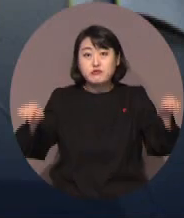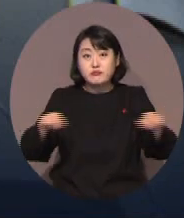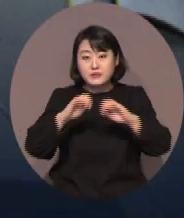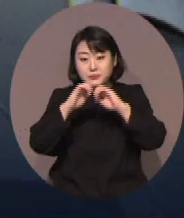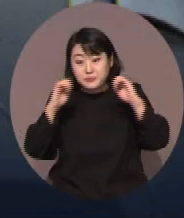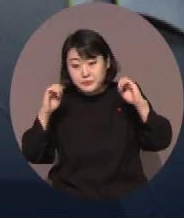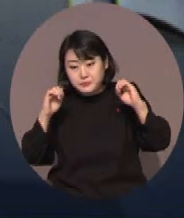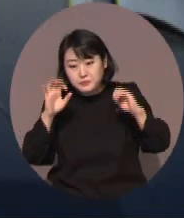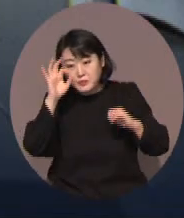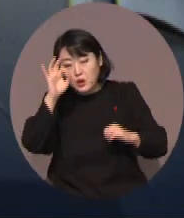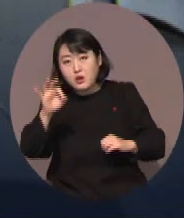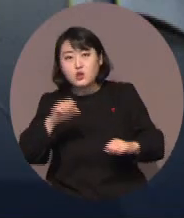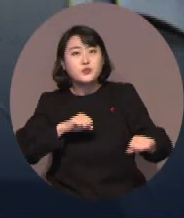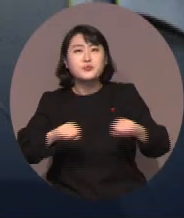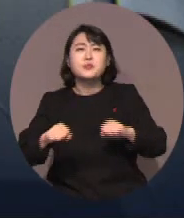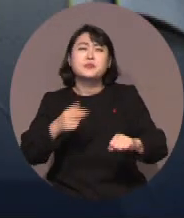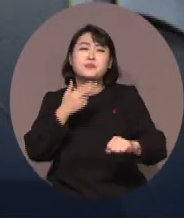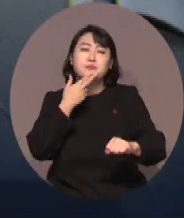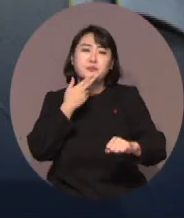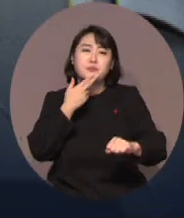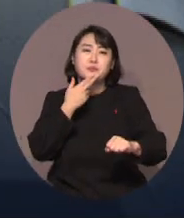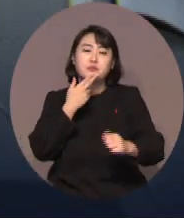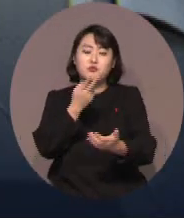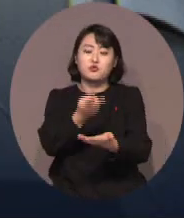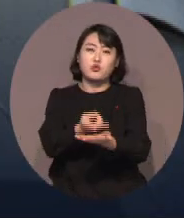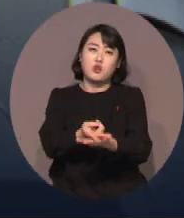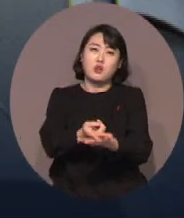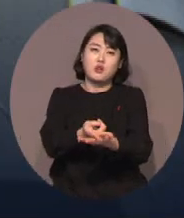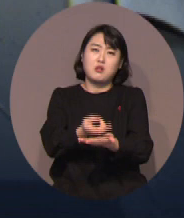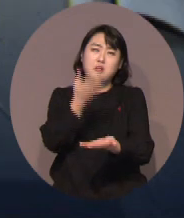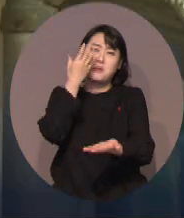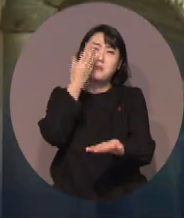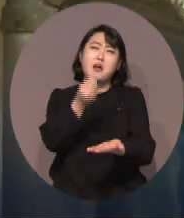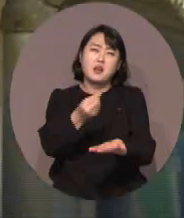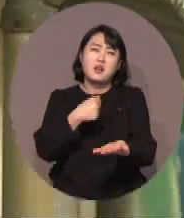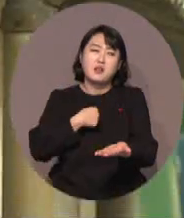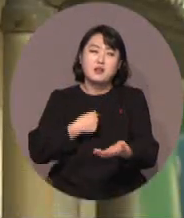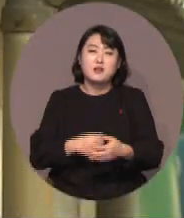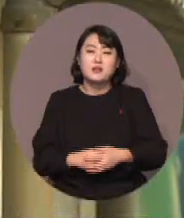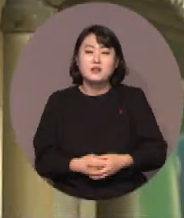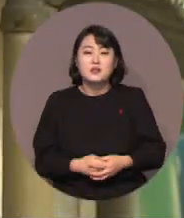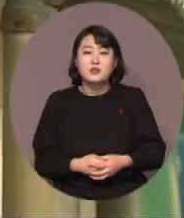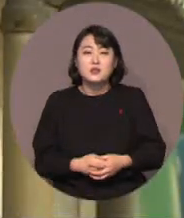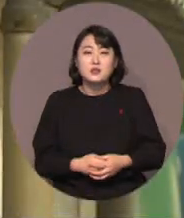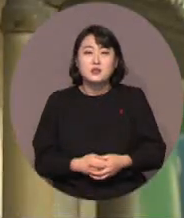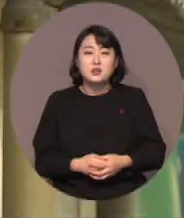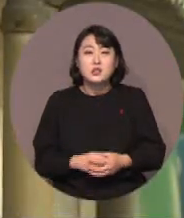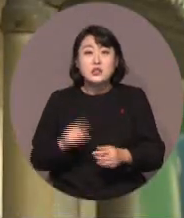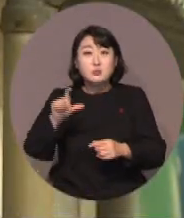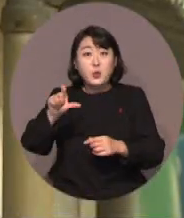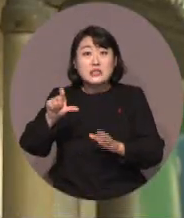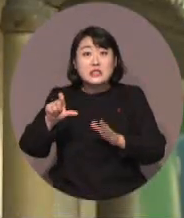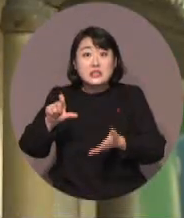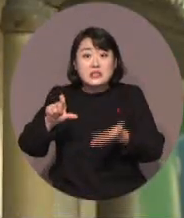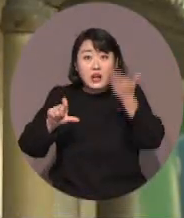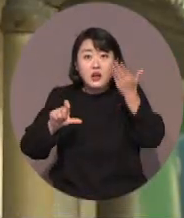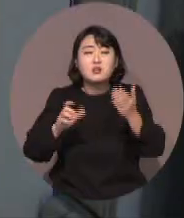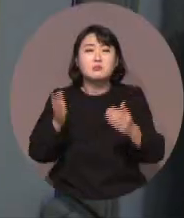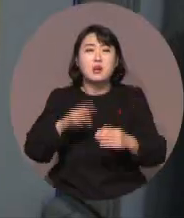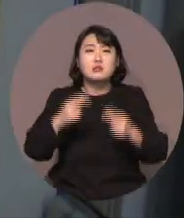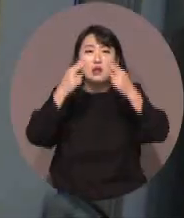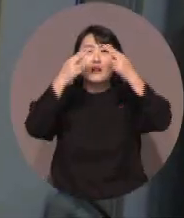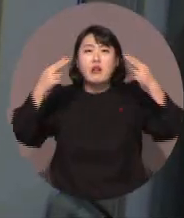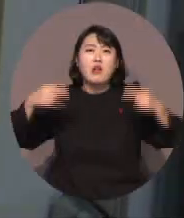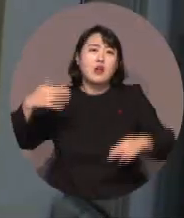미동 어떤 움직임이 없이 누워계시는 걸 봤고 그리고 보름이 지났지만 아직도 김씨의